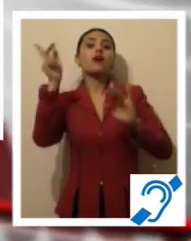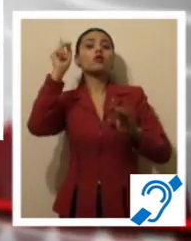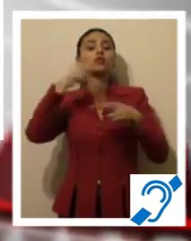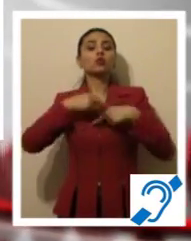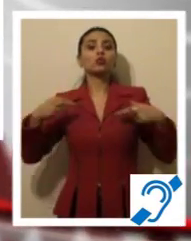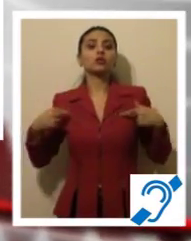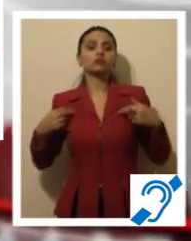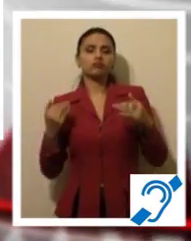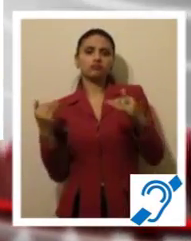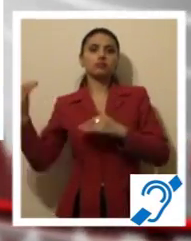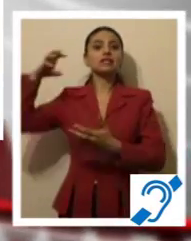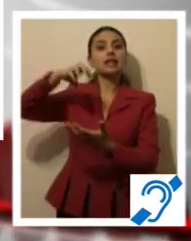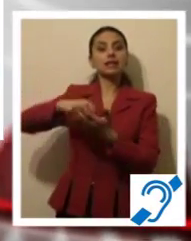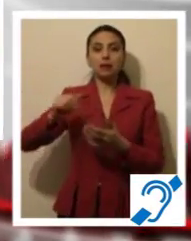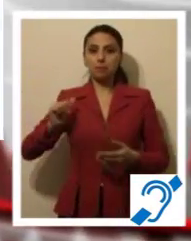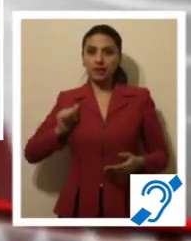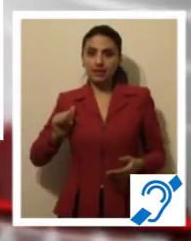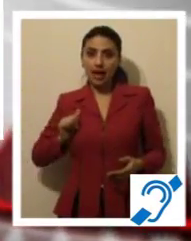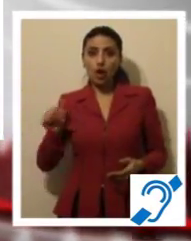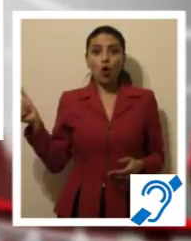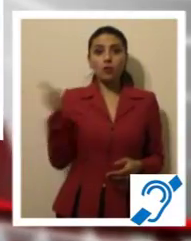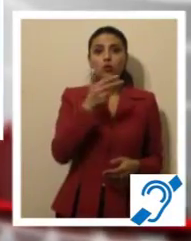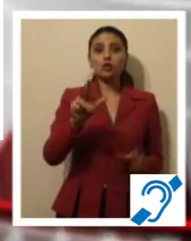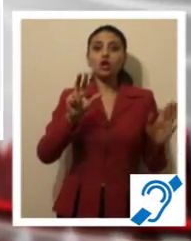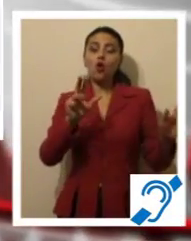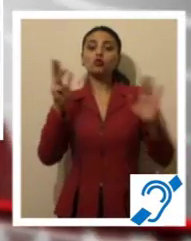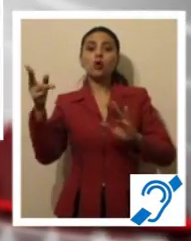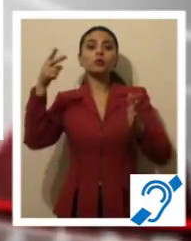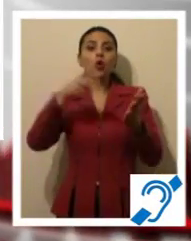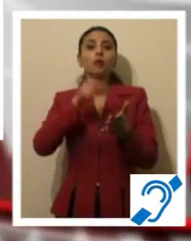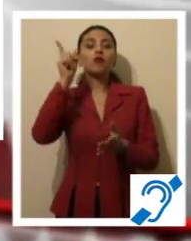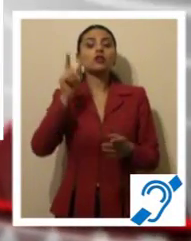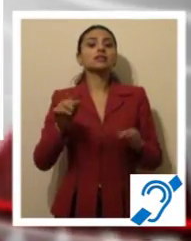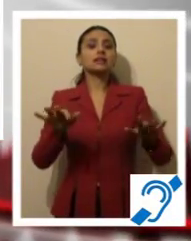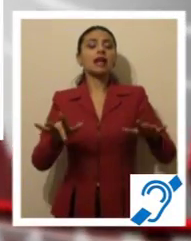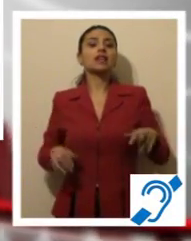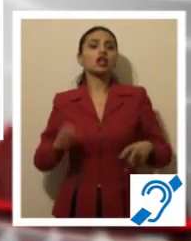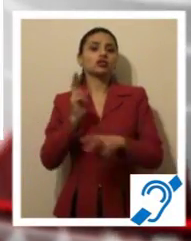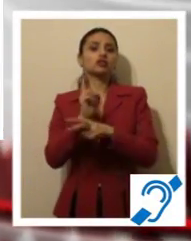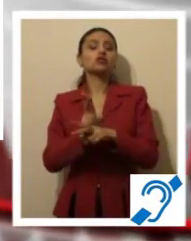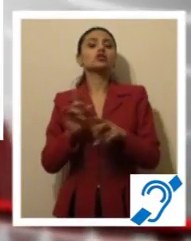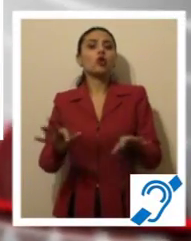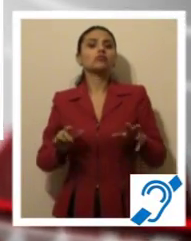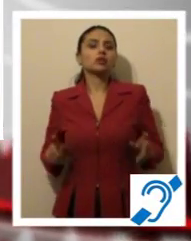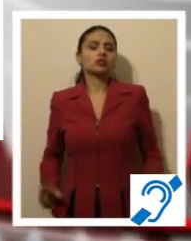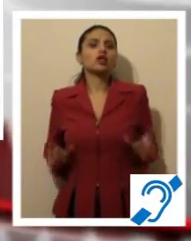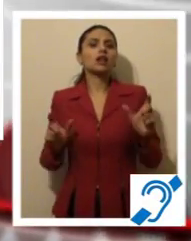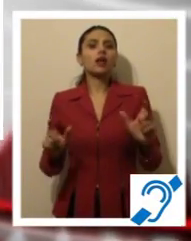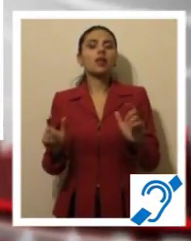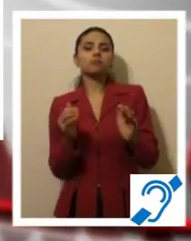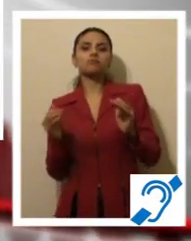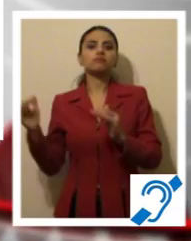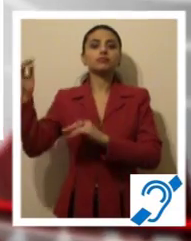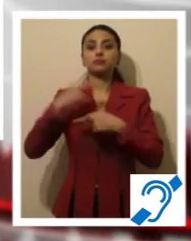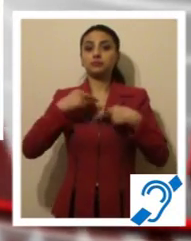Curtea Supremă, secția militară. Între 1998 și 2001 a fost secretar general adjunct al Consiliului Superior al Magistraturii, iar în